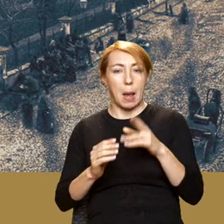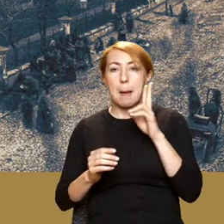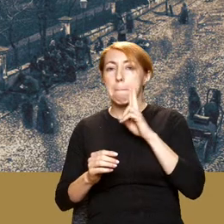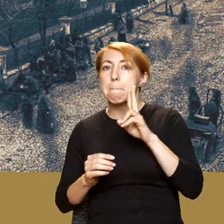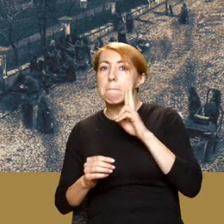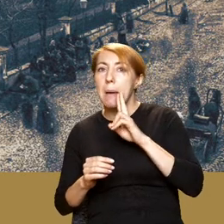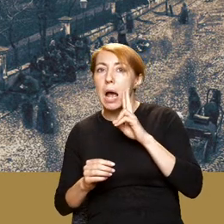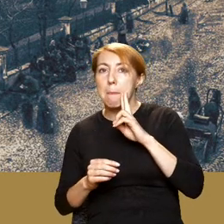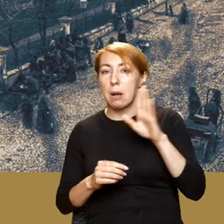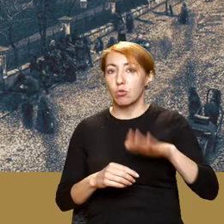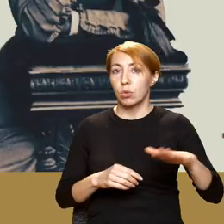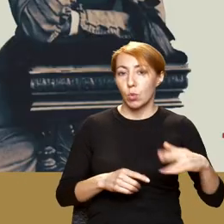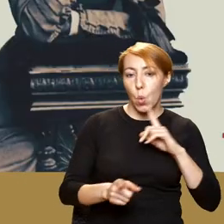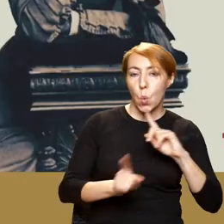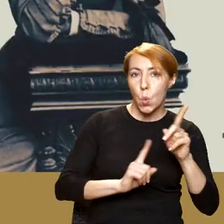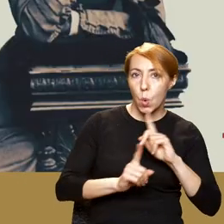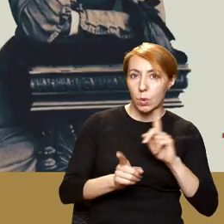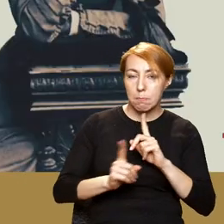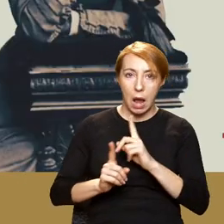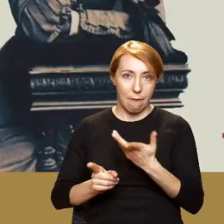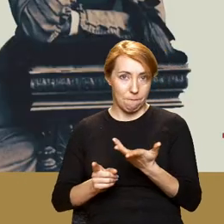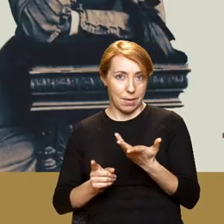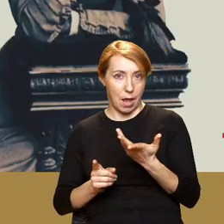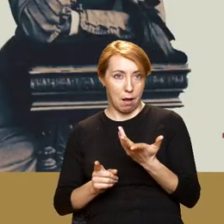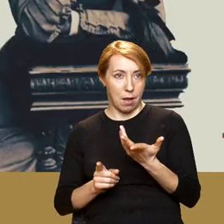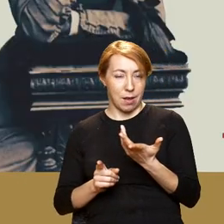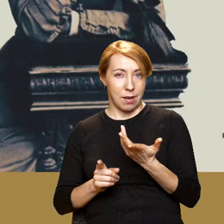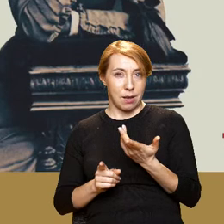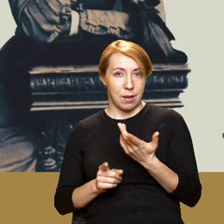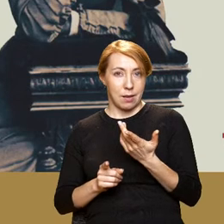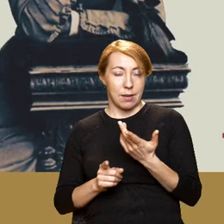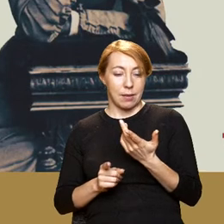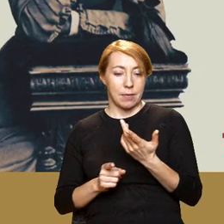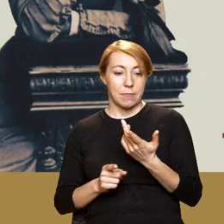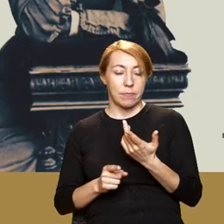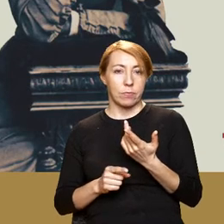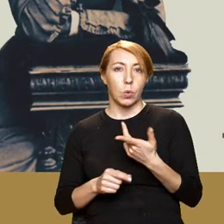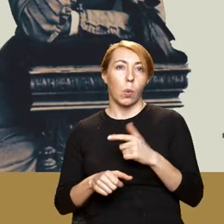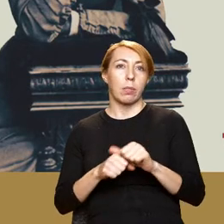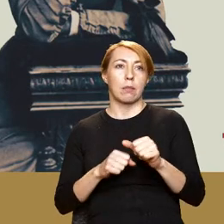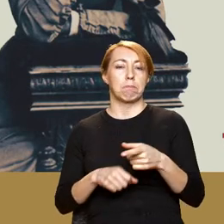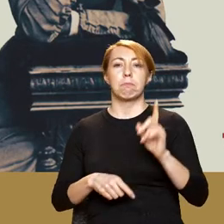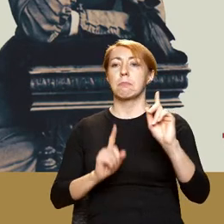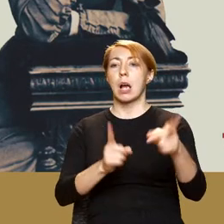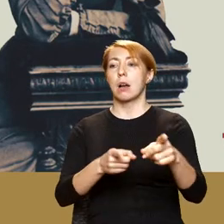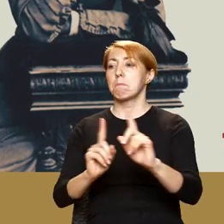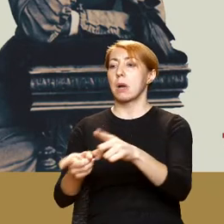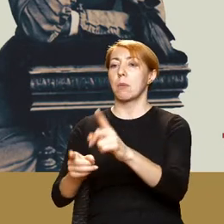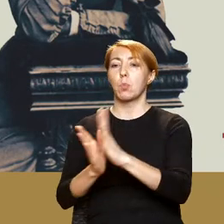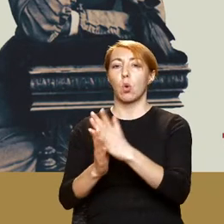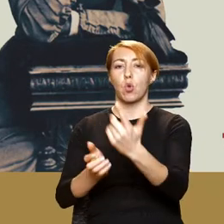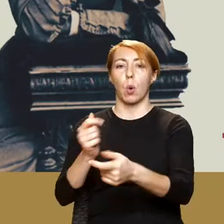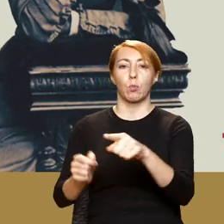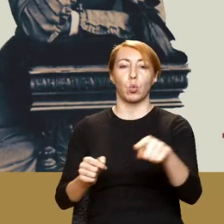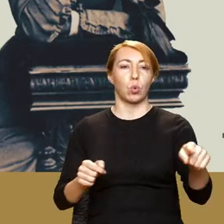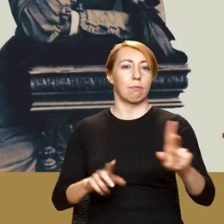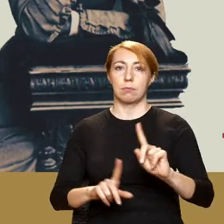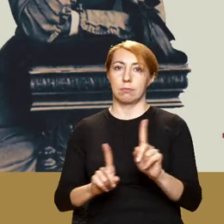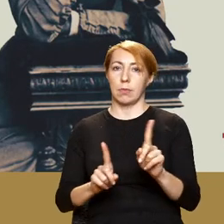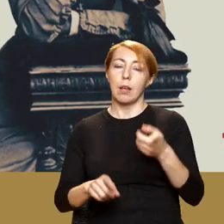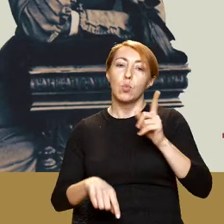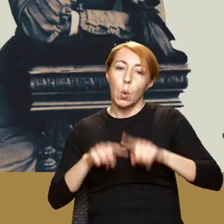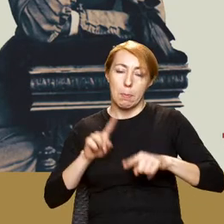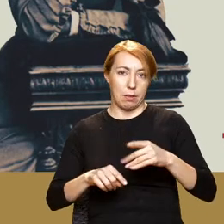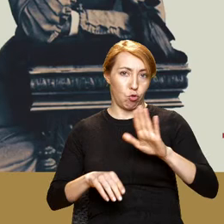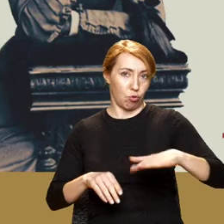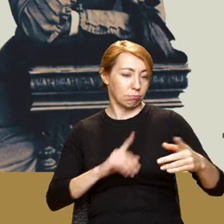dziećmi rozmawia. To jest rozmowa, to nie jest wydawanie poleceń, tylko rozmowa